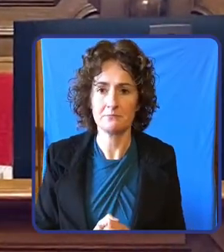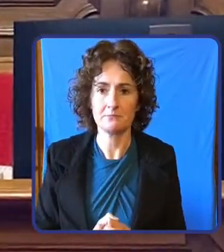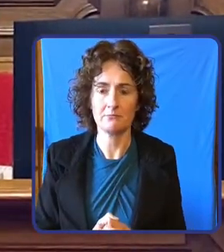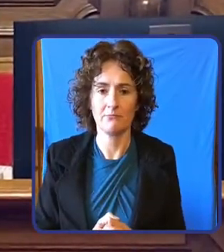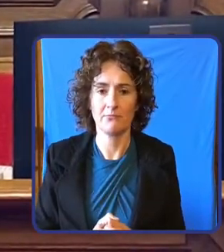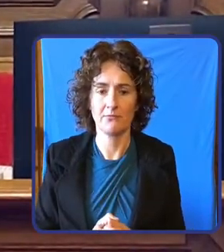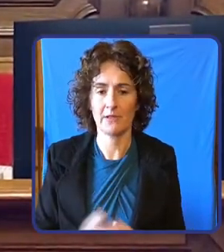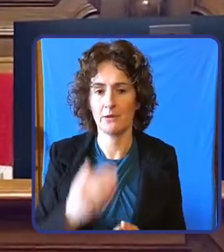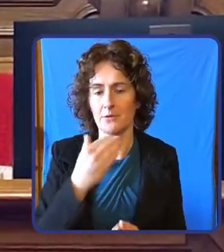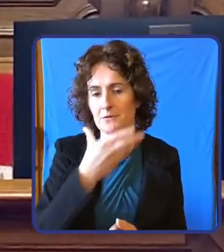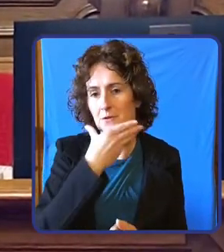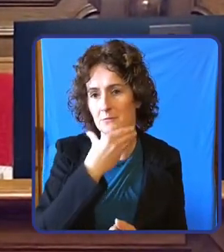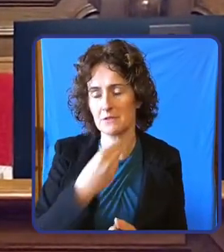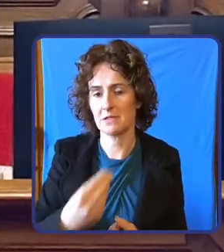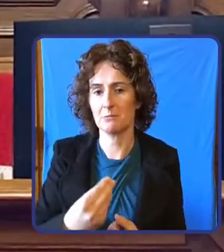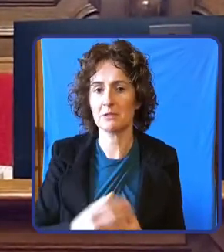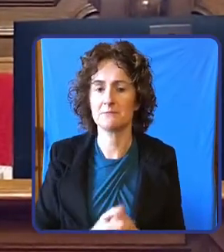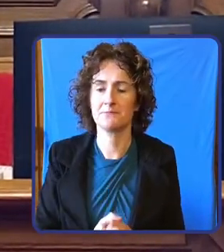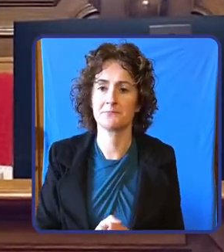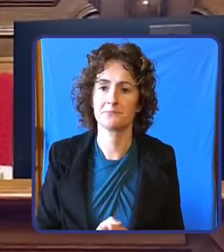Én is köszönöm szépen.